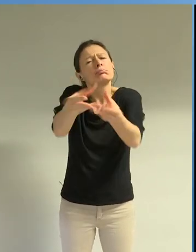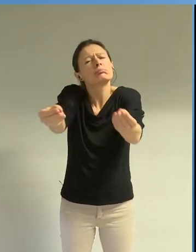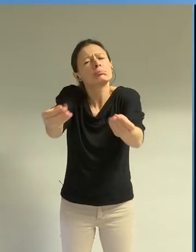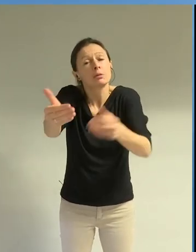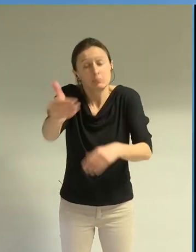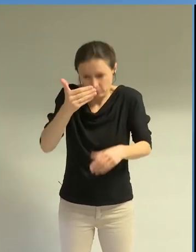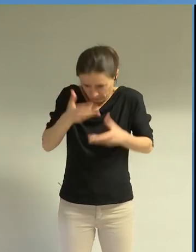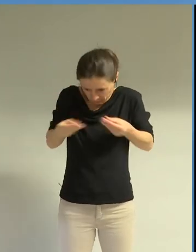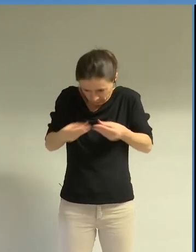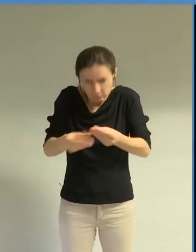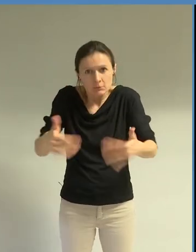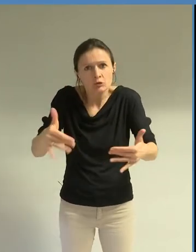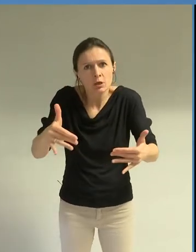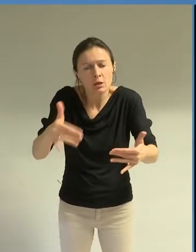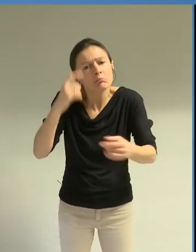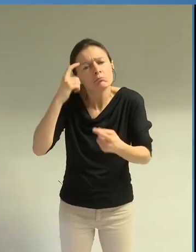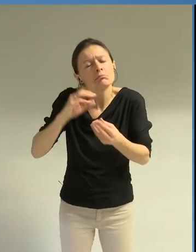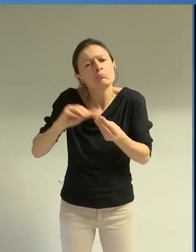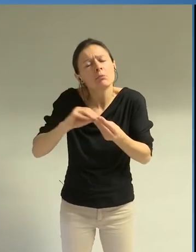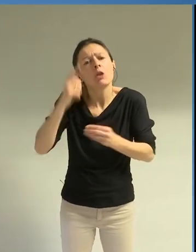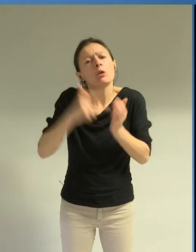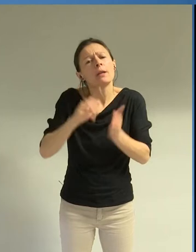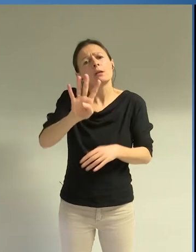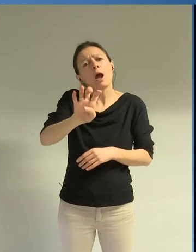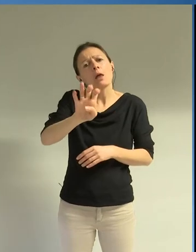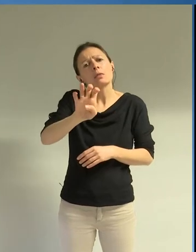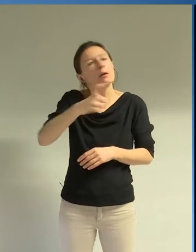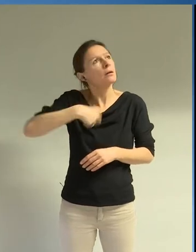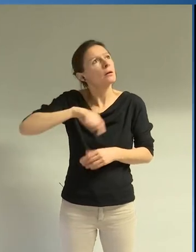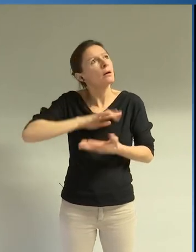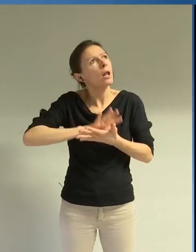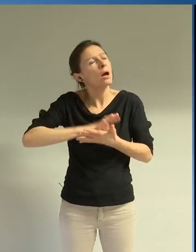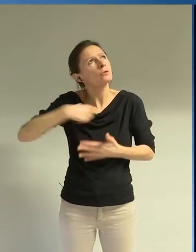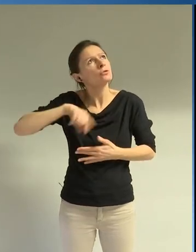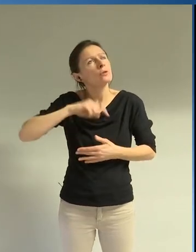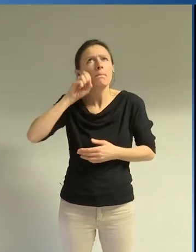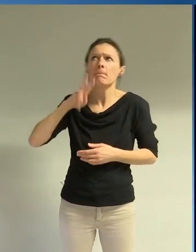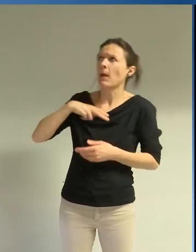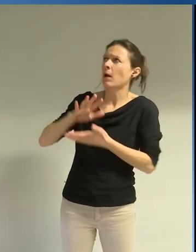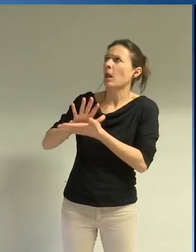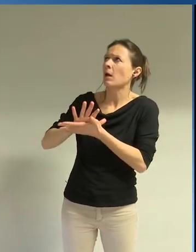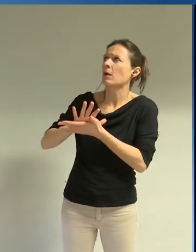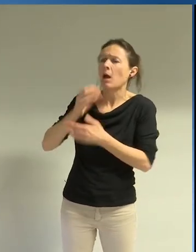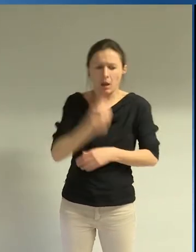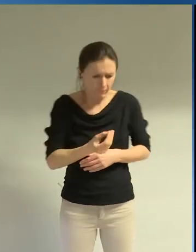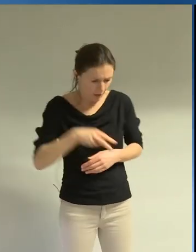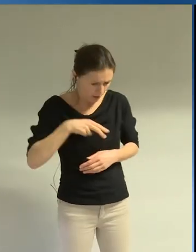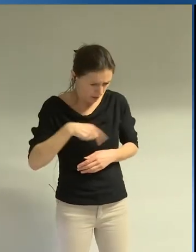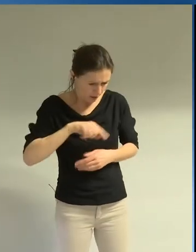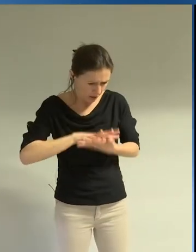2040 quel âge aurons-nous qui est l'âge aurons nos parents quel âge auront nos enfants nos